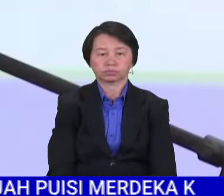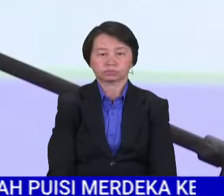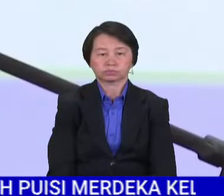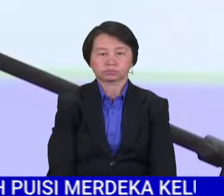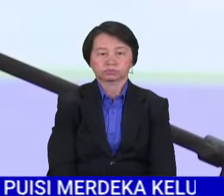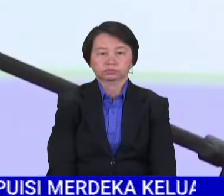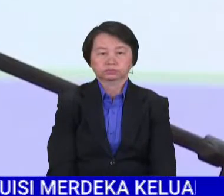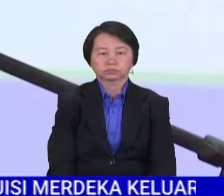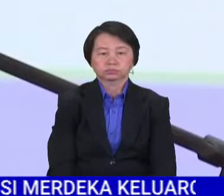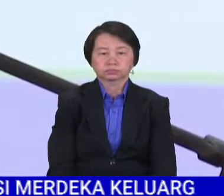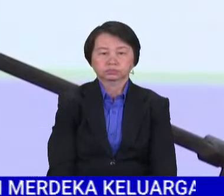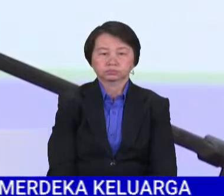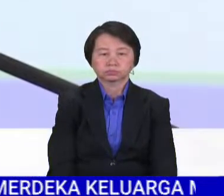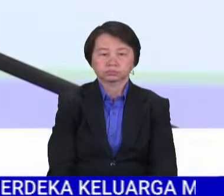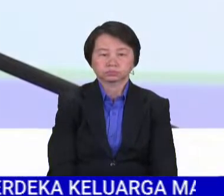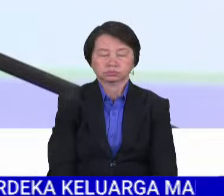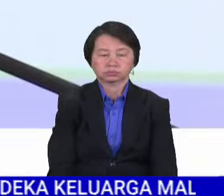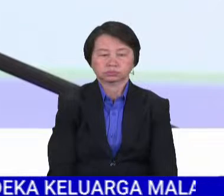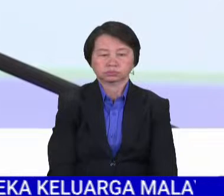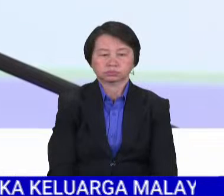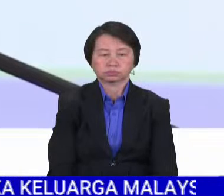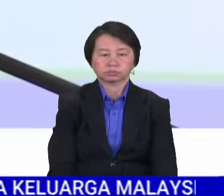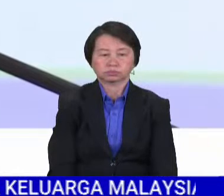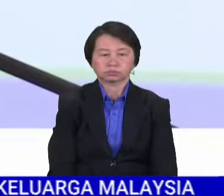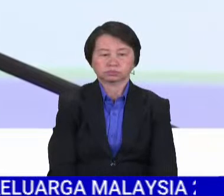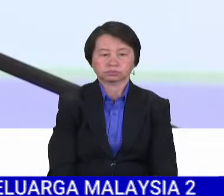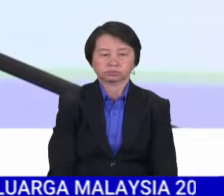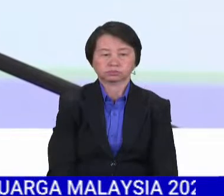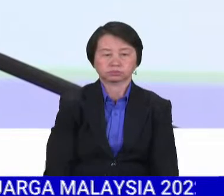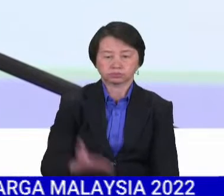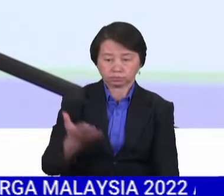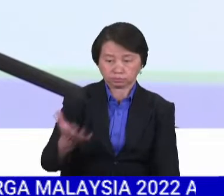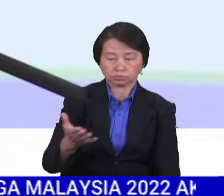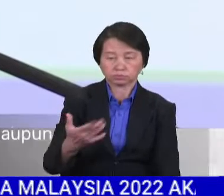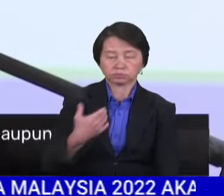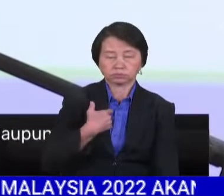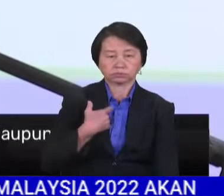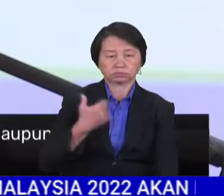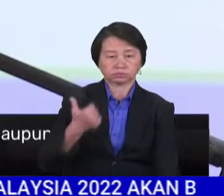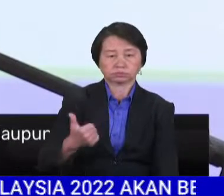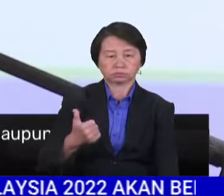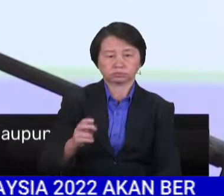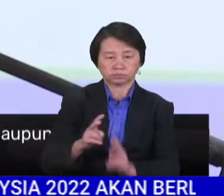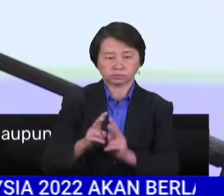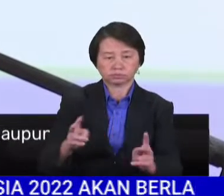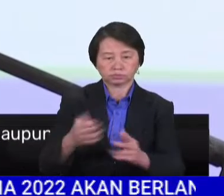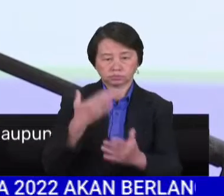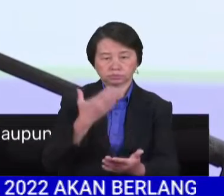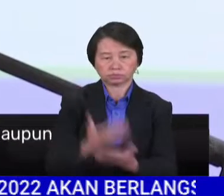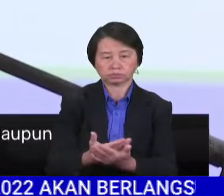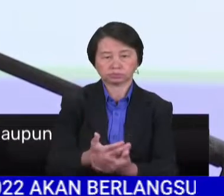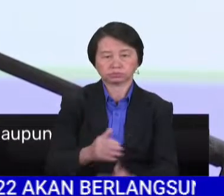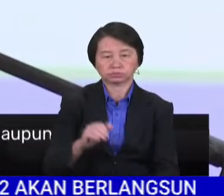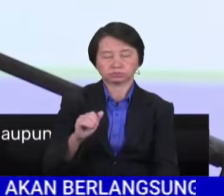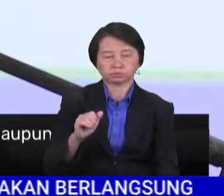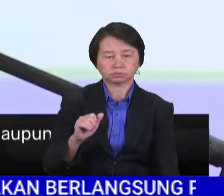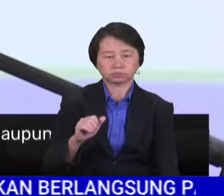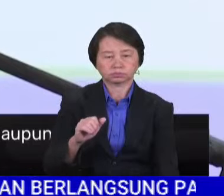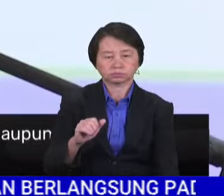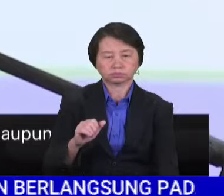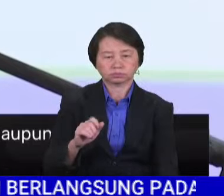di bibir Kyuhyun pensi SMA Sisi